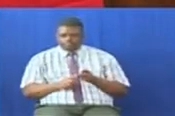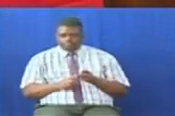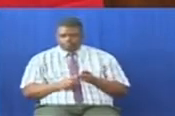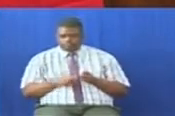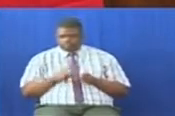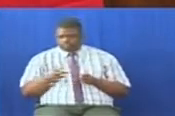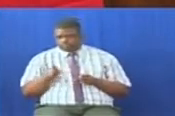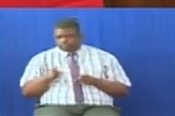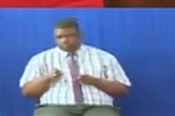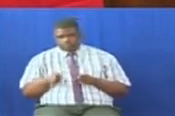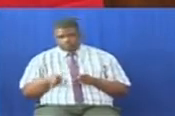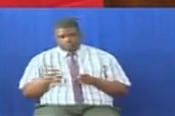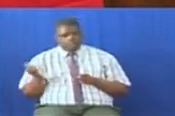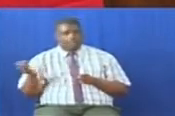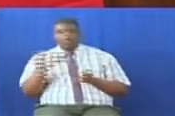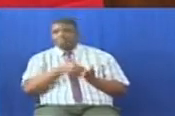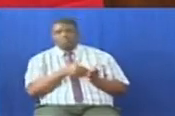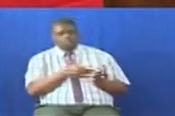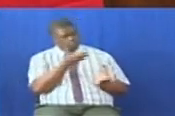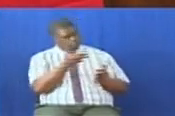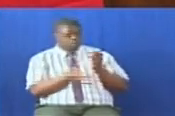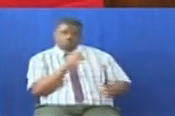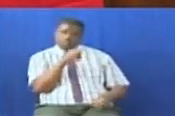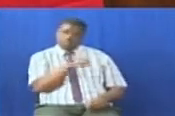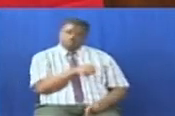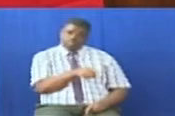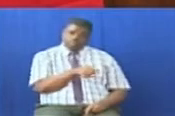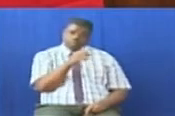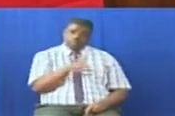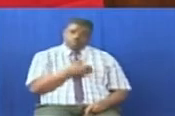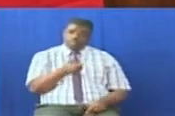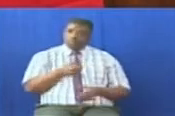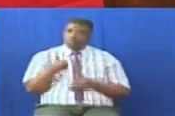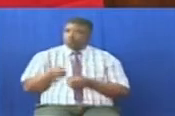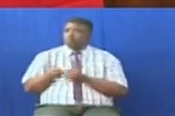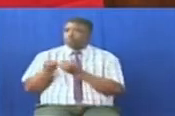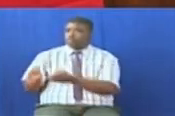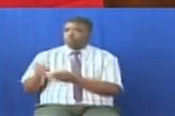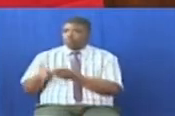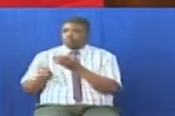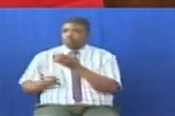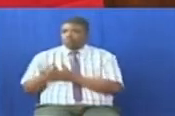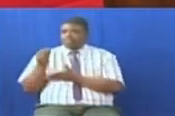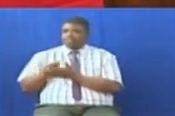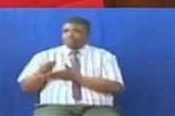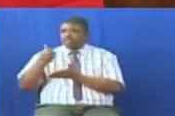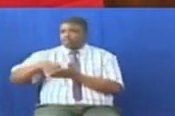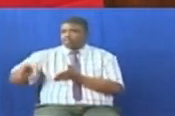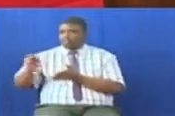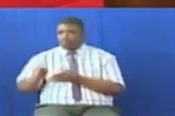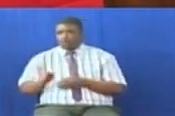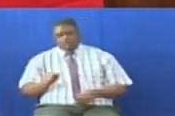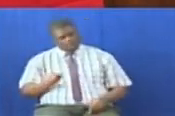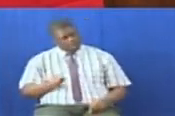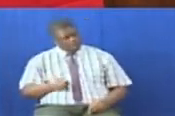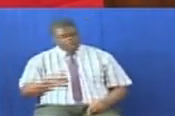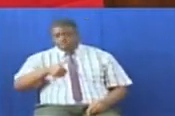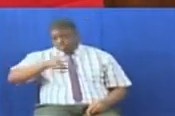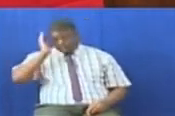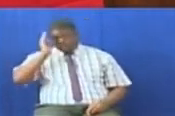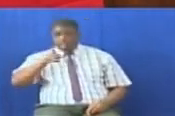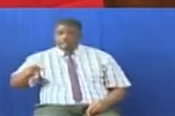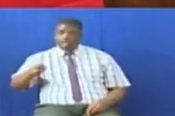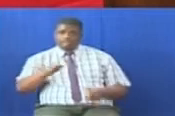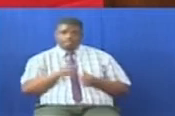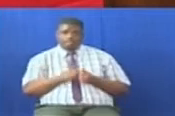yanakuwa hayafikii kiwango kile ambacho walipaswa kupeleka kwa mujibu wa pesa ambazo wamelipwa na hazina. Jambo hili si